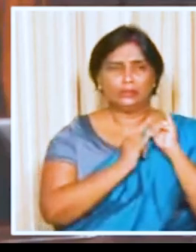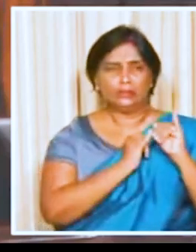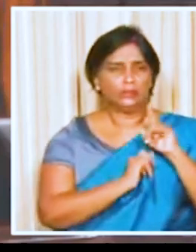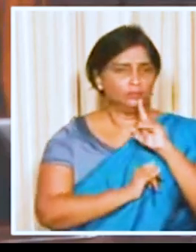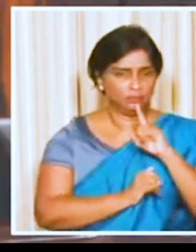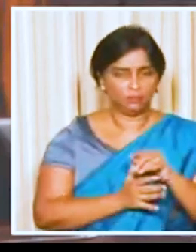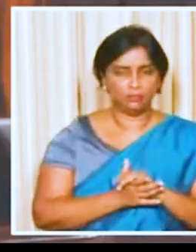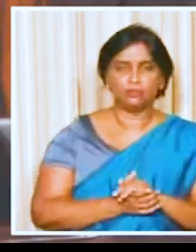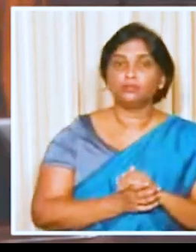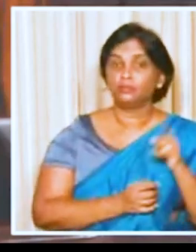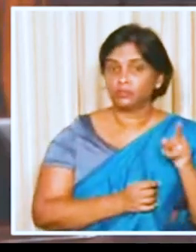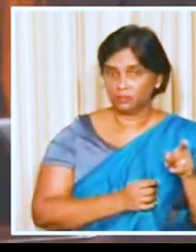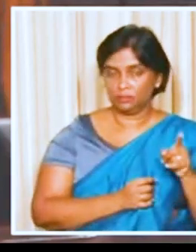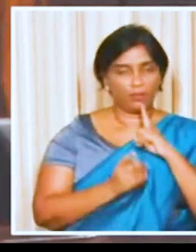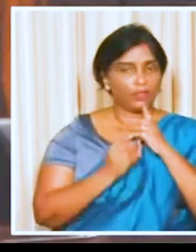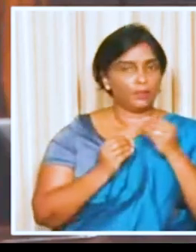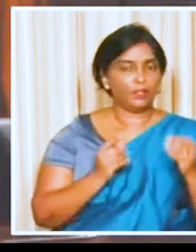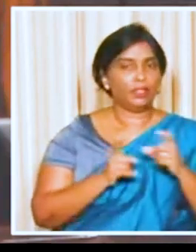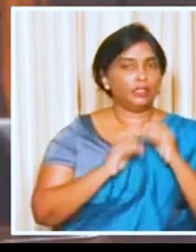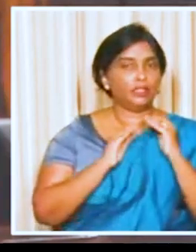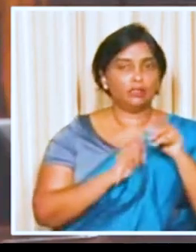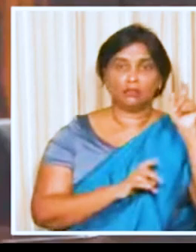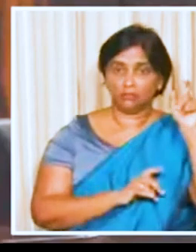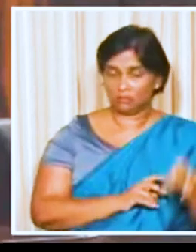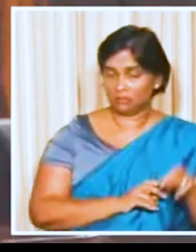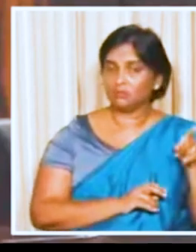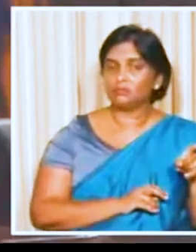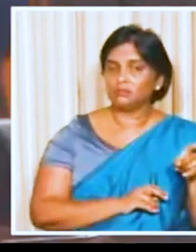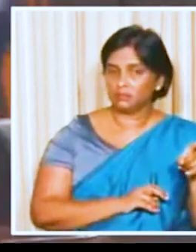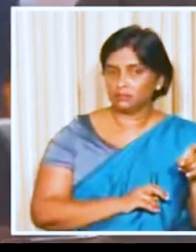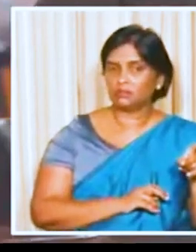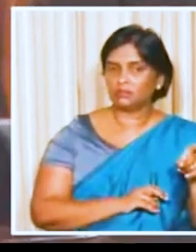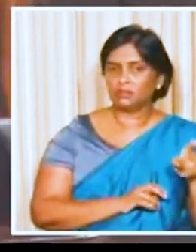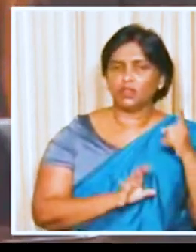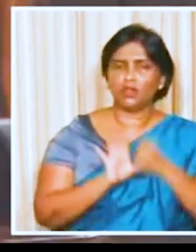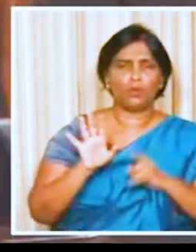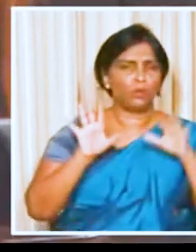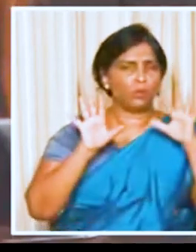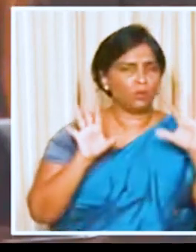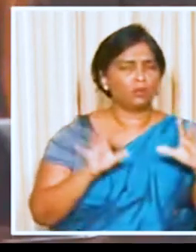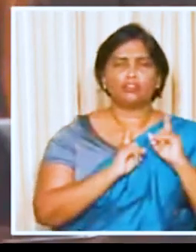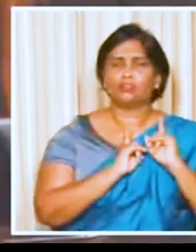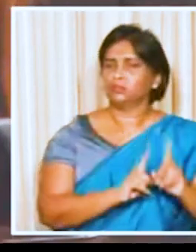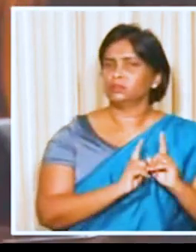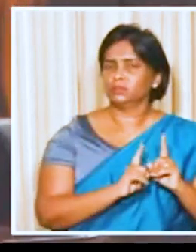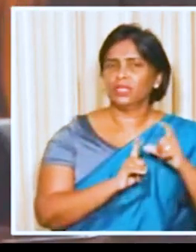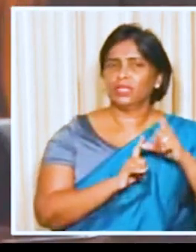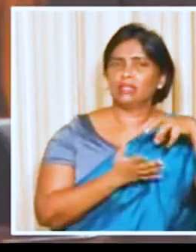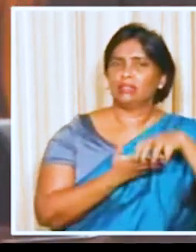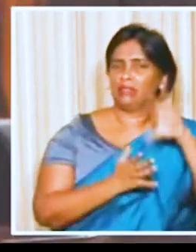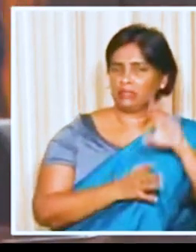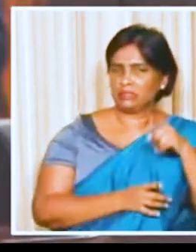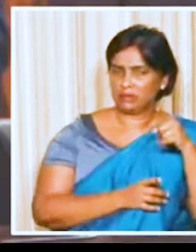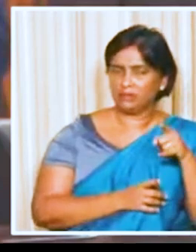திணைக்கள அதிகாரியை நீங்கள் 10 வருடங்களுக்கு மேலாக இருந்த அதிகாரிகள், அது எந்த மாவட்டமாக இருந்தாலும் சரி, அதிலே சில மாற்றங்களை செய்ய